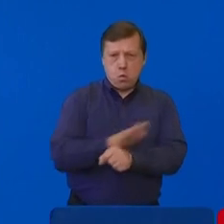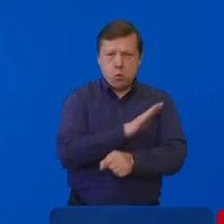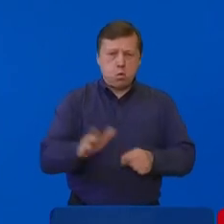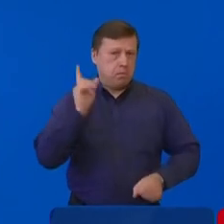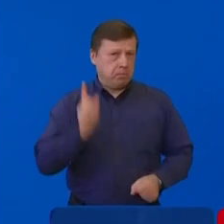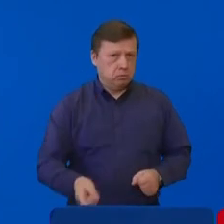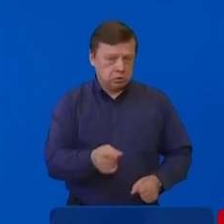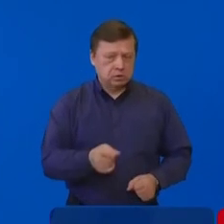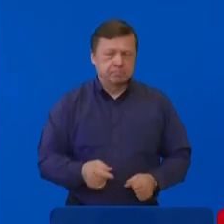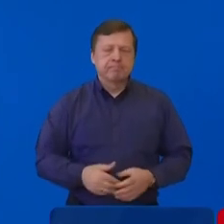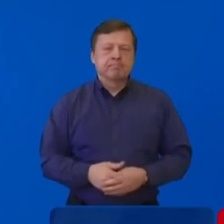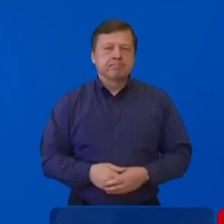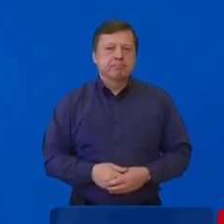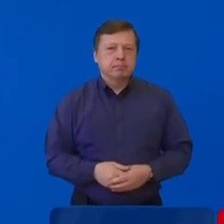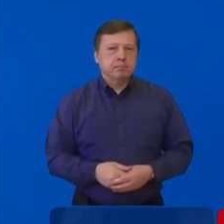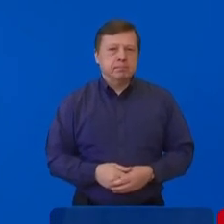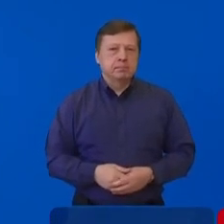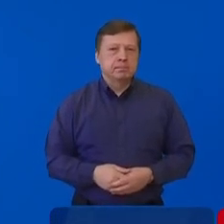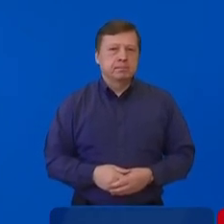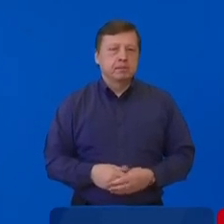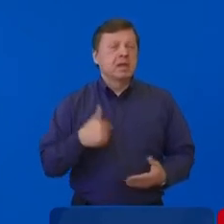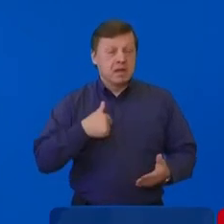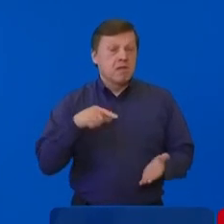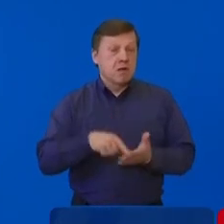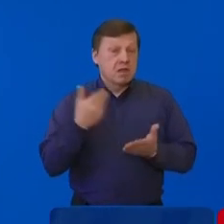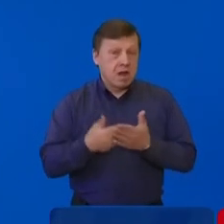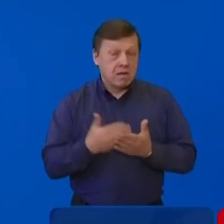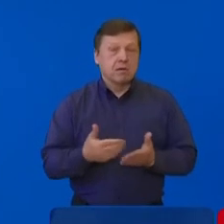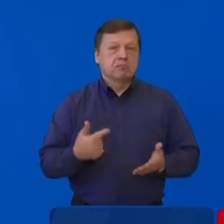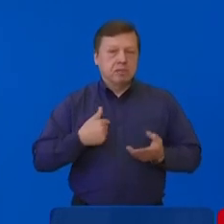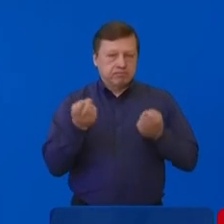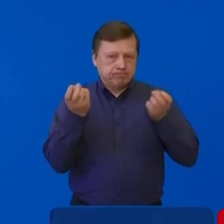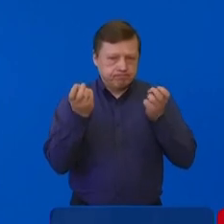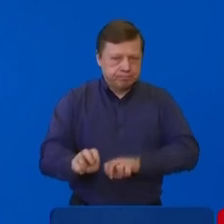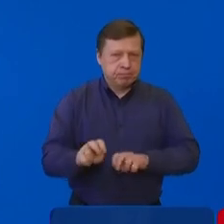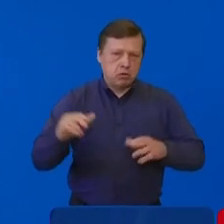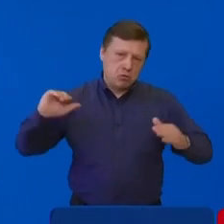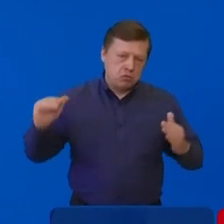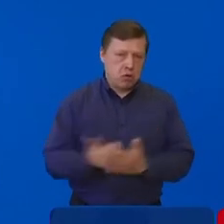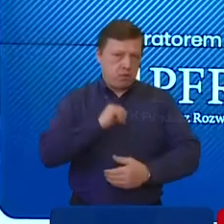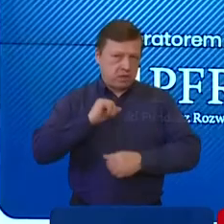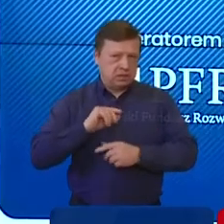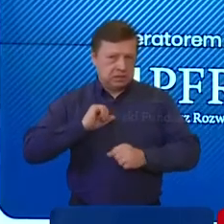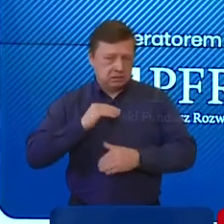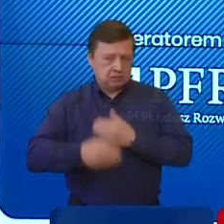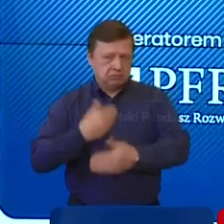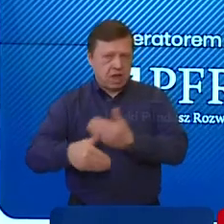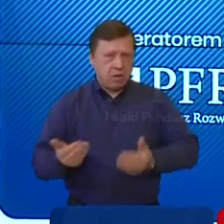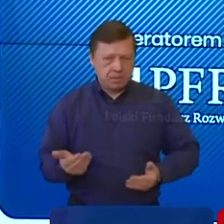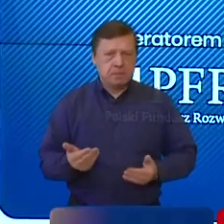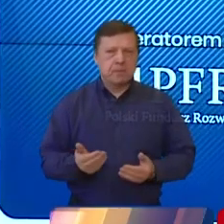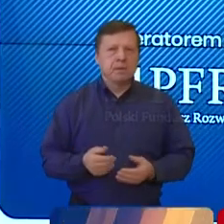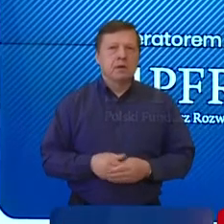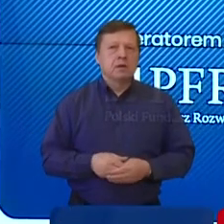ją jak najszybciej. Dlatego uruchamiamy kolejne działania, bo